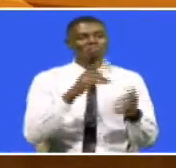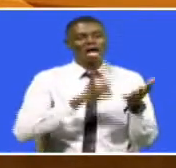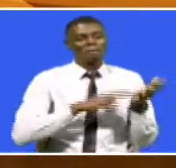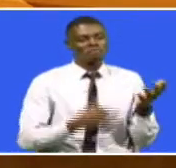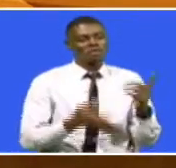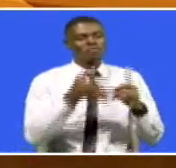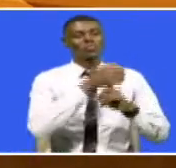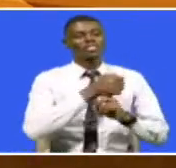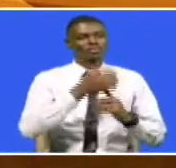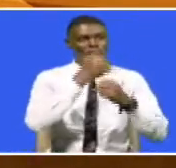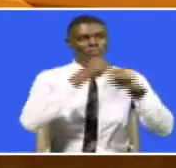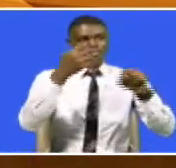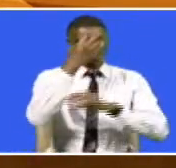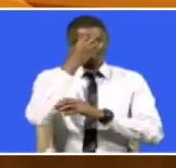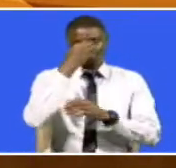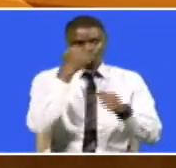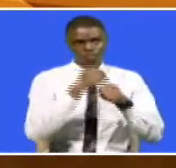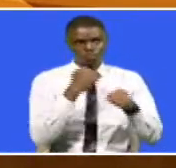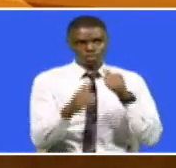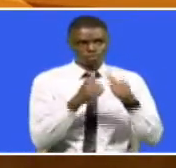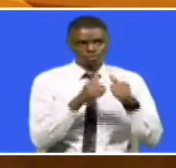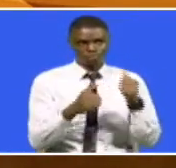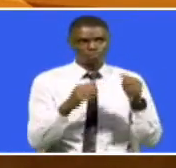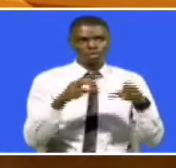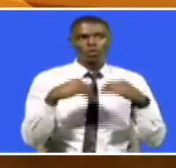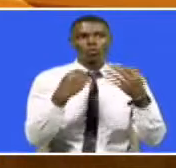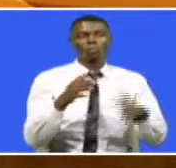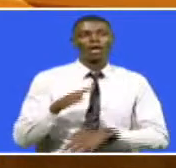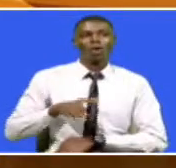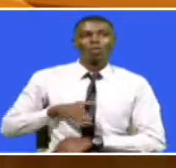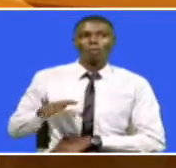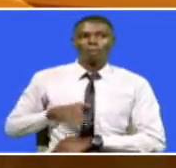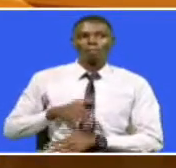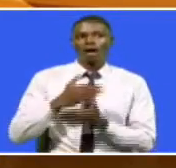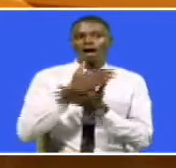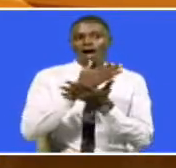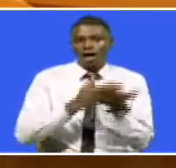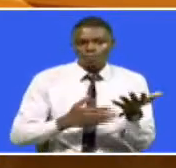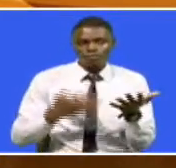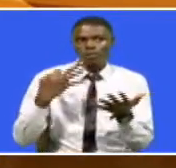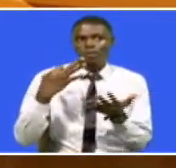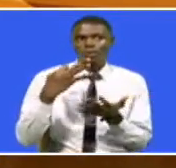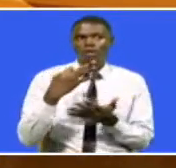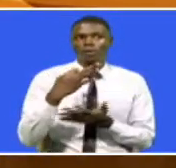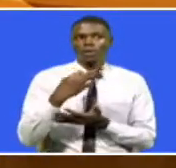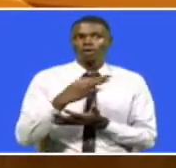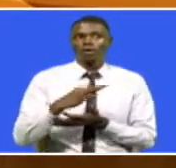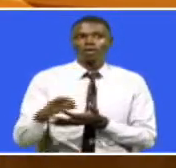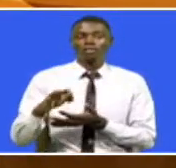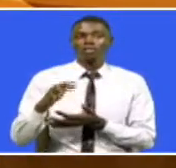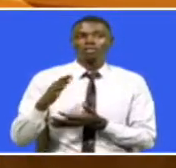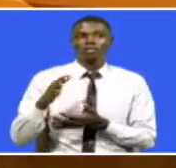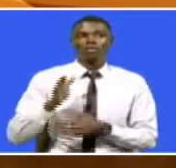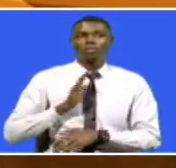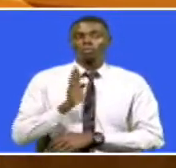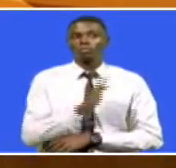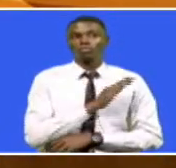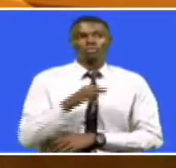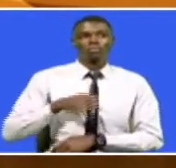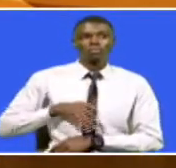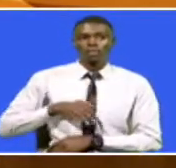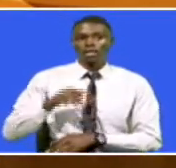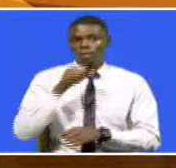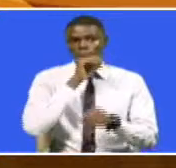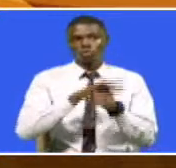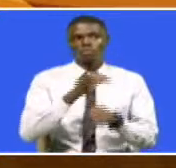kutimiza Rais Ruto ni ikiwemo ahadi ya kuwapa wanawake nusu ya nafasi katika baraza lake la mawaziri, huku baadhi ya